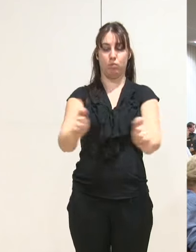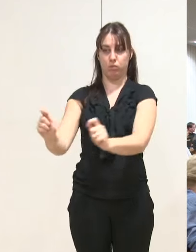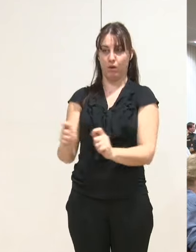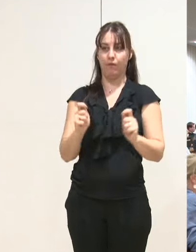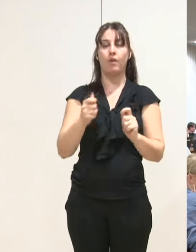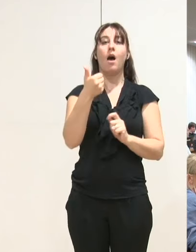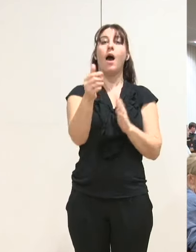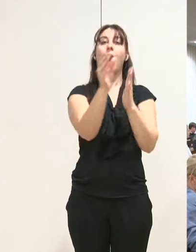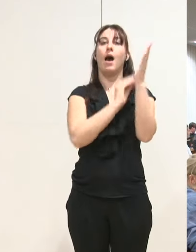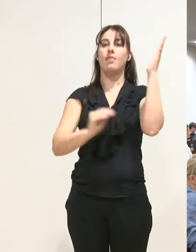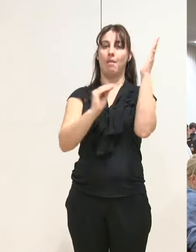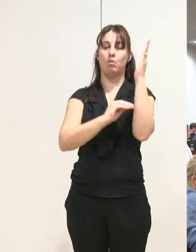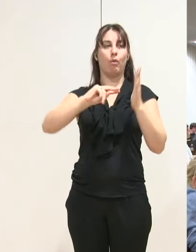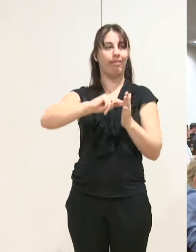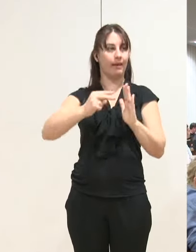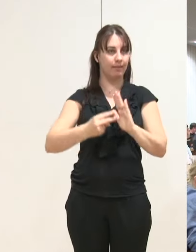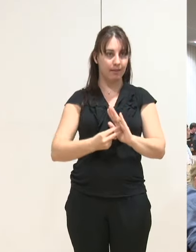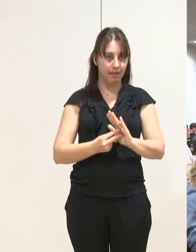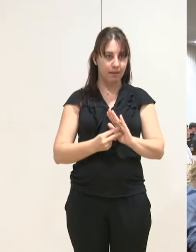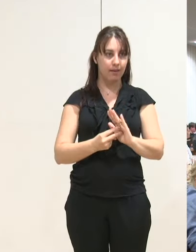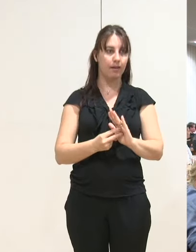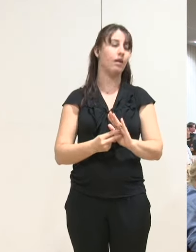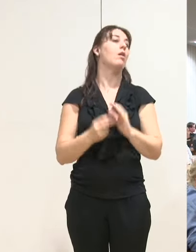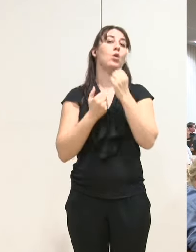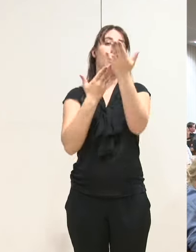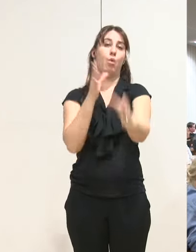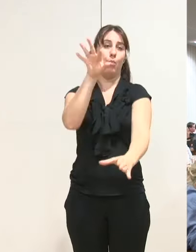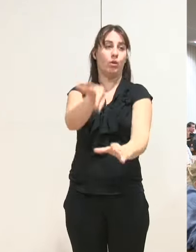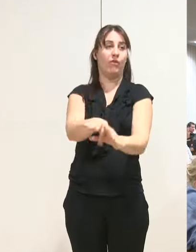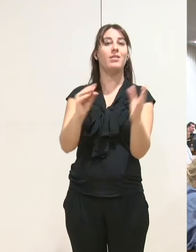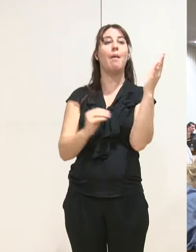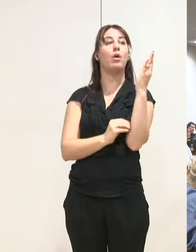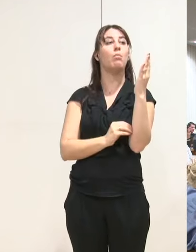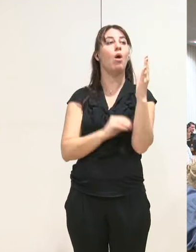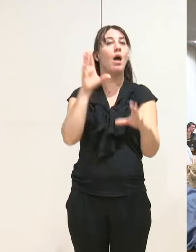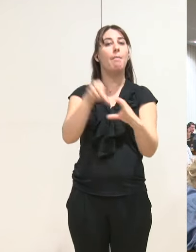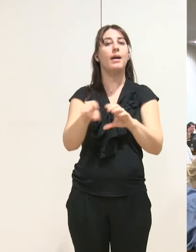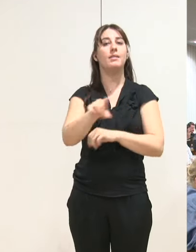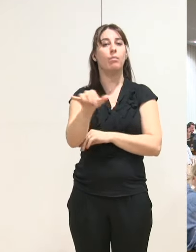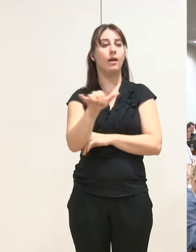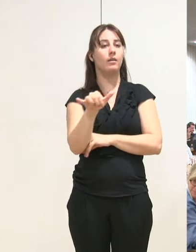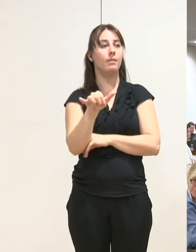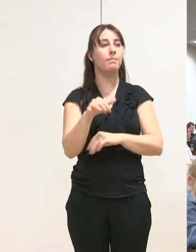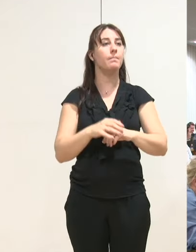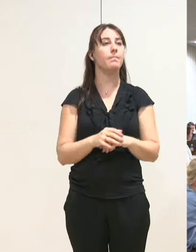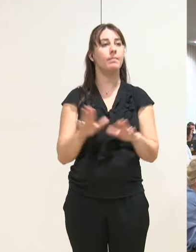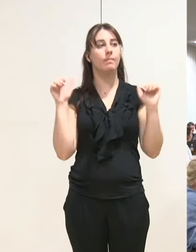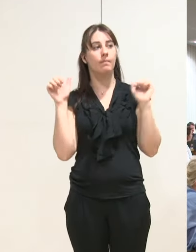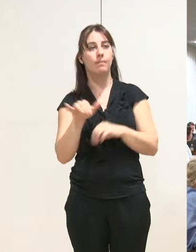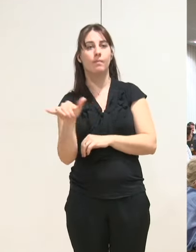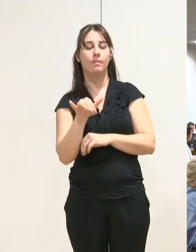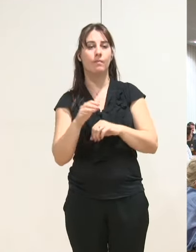un amendement technique je mets au voix cet amendement qui ne prend pas part au vote qui